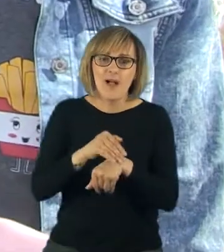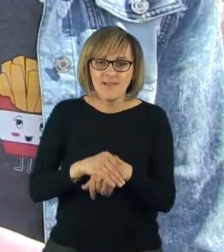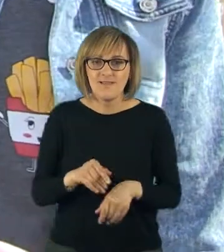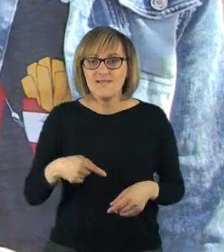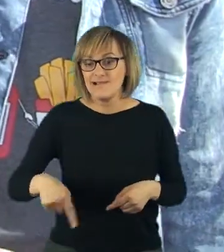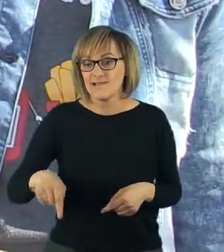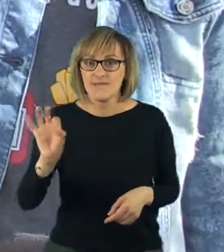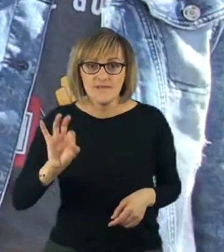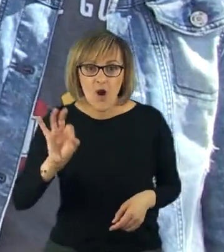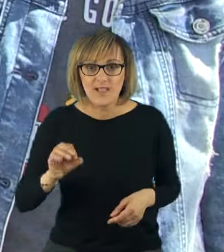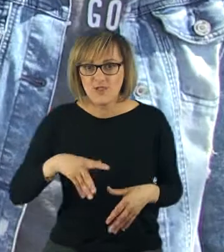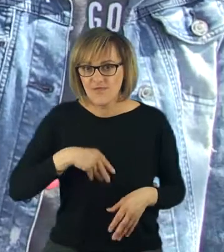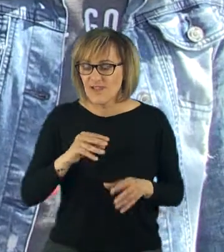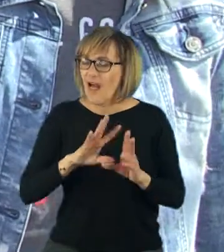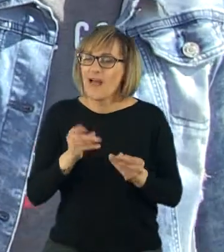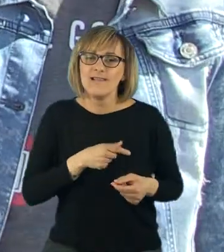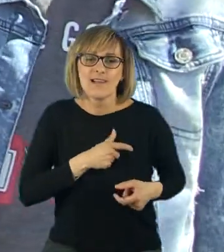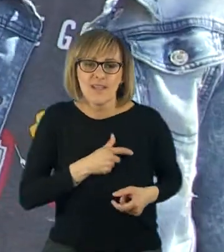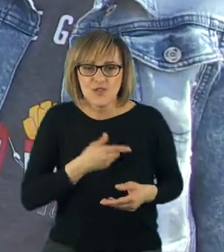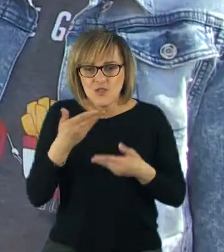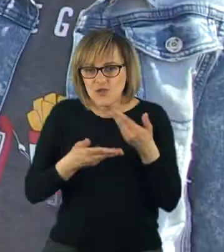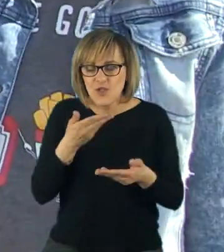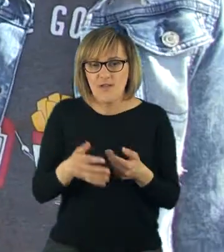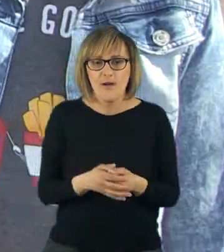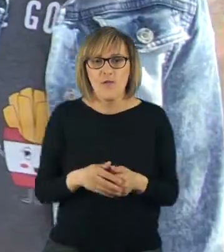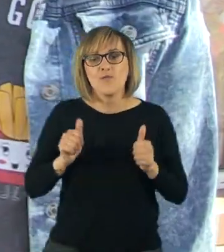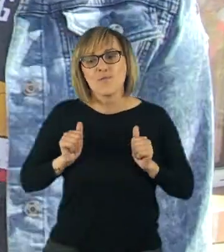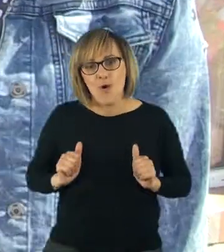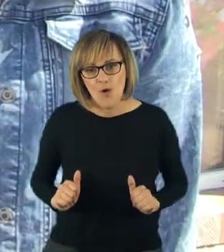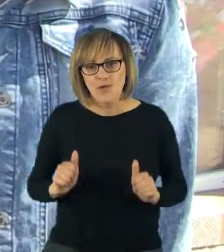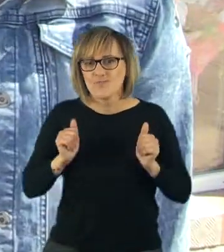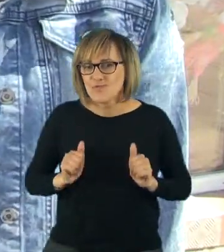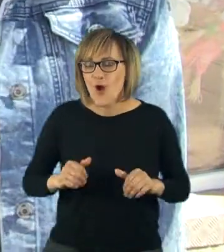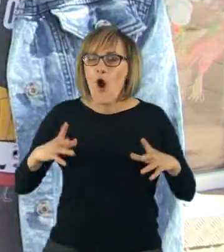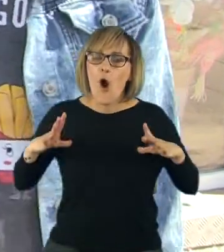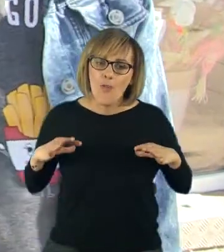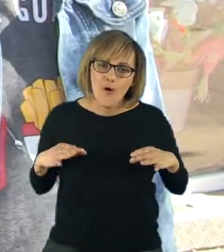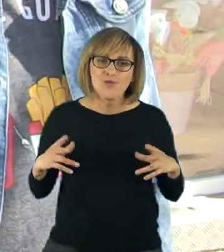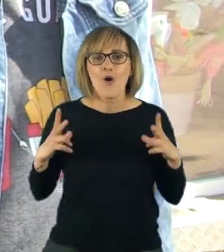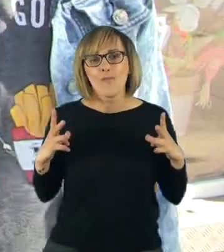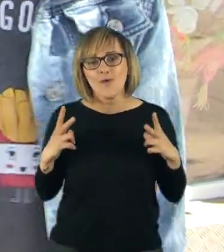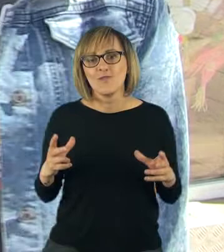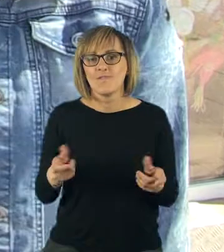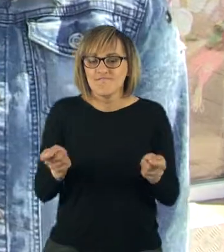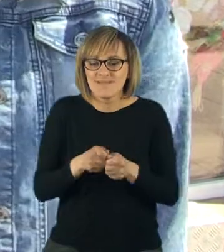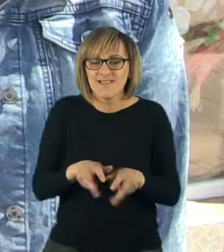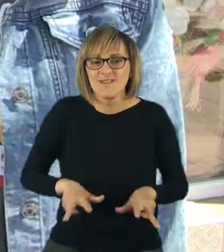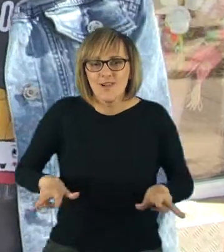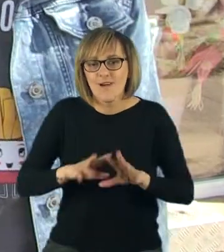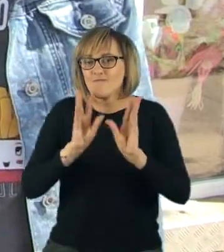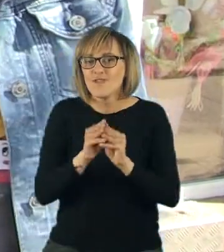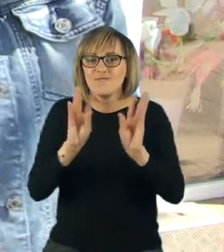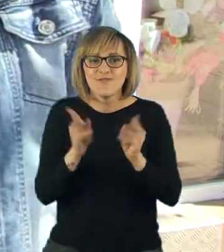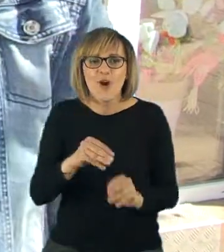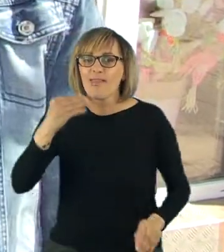okazji zbliżających się świąt chciałyśmy złożyć najserdeczniejsze życzenia. Przede wszystkim spokoju, odpoczynku w gronie rodzinnym i wszystkiego, wszystkiego